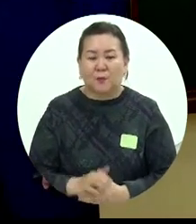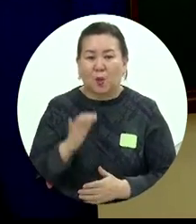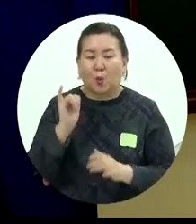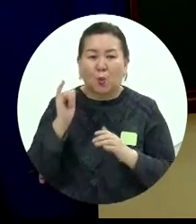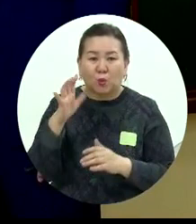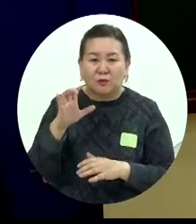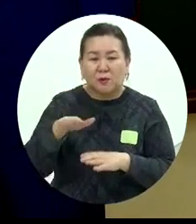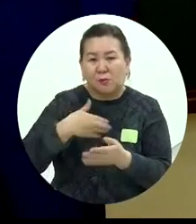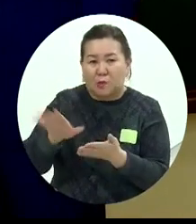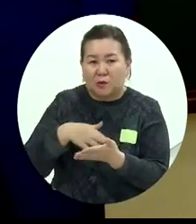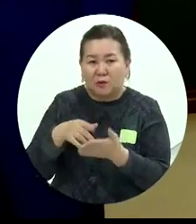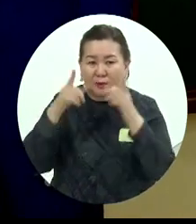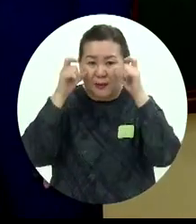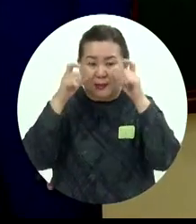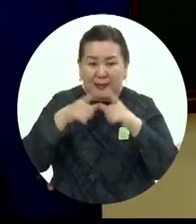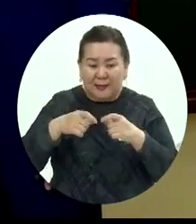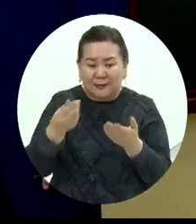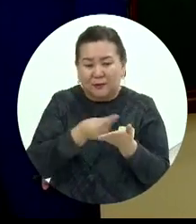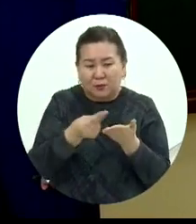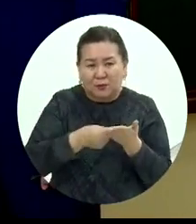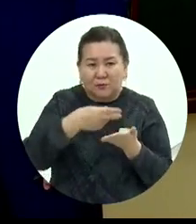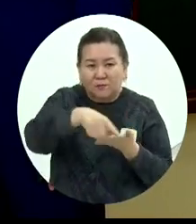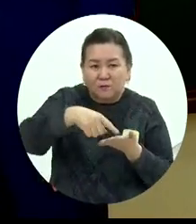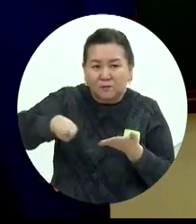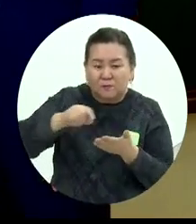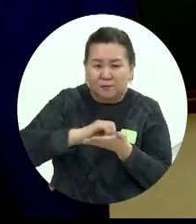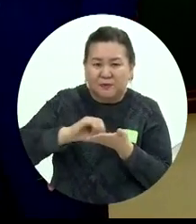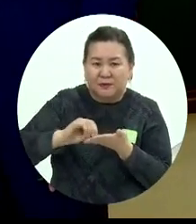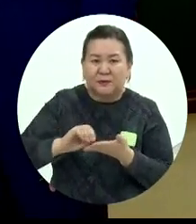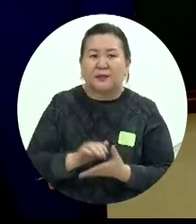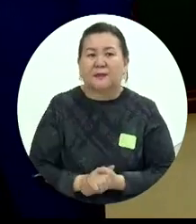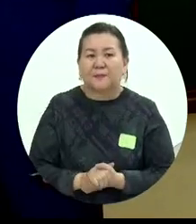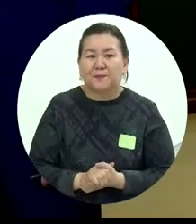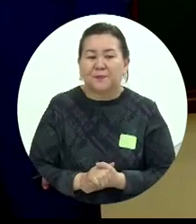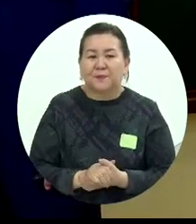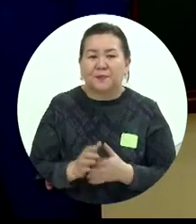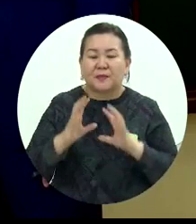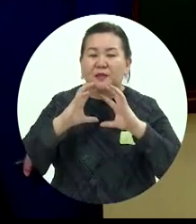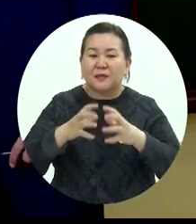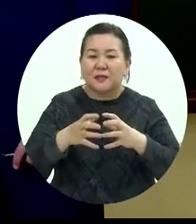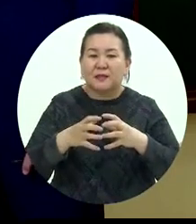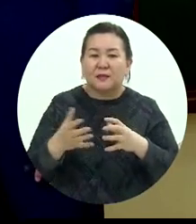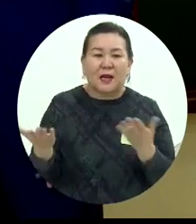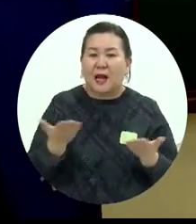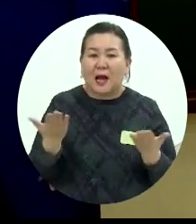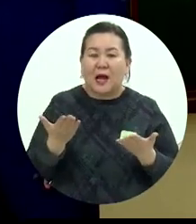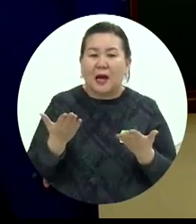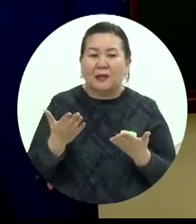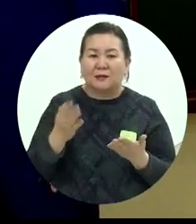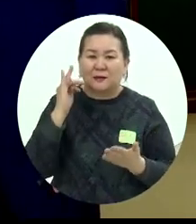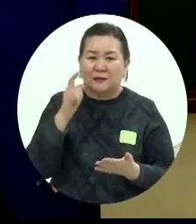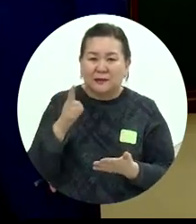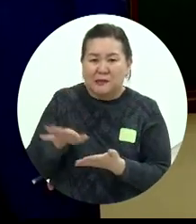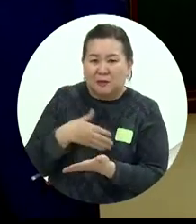За усны бохирдлын газрын зургийг бүсчлэн бичээрэй. За дэлхийн нийт даяар за аль хэсэгт ус